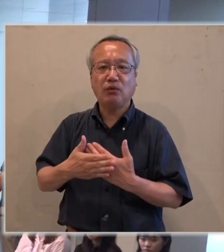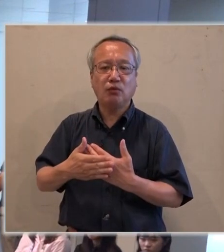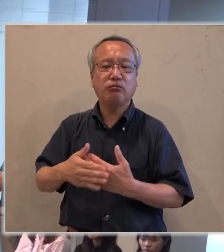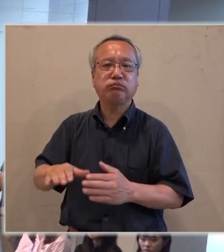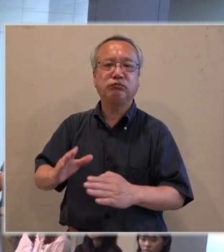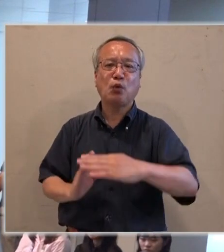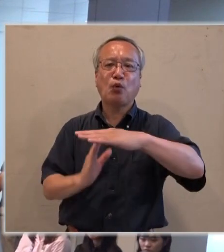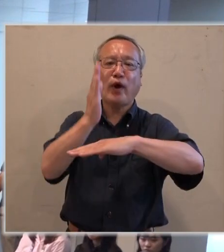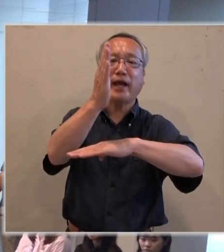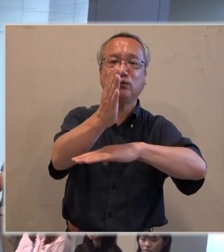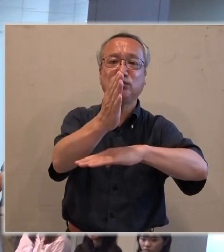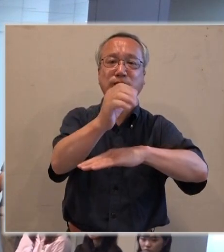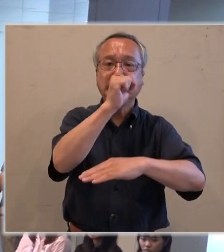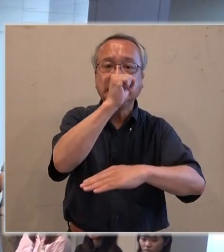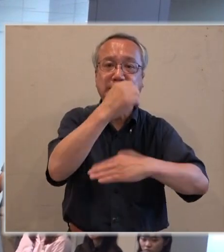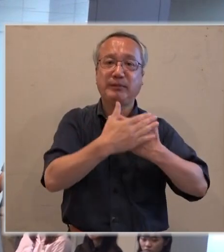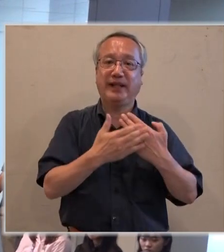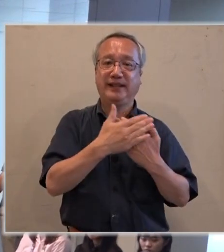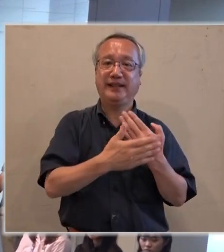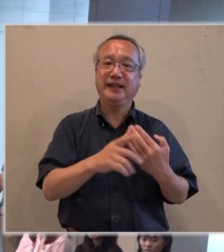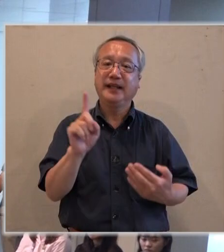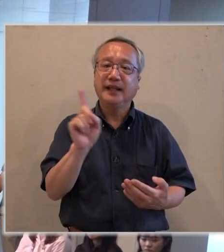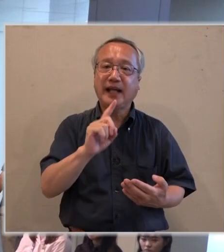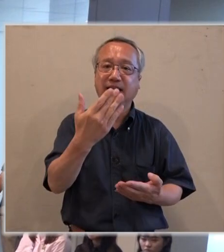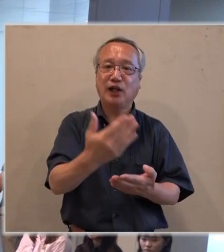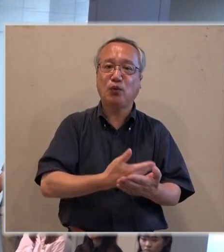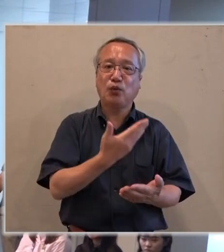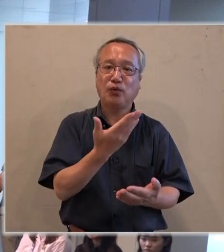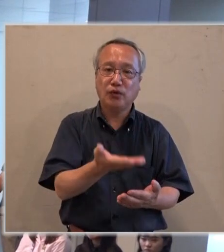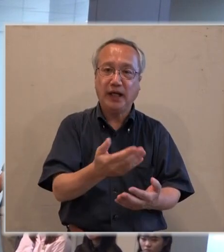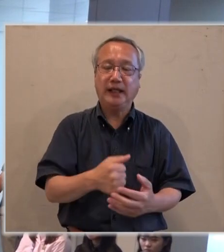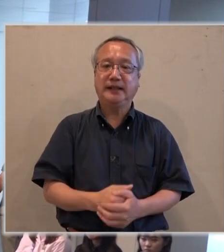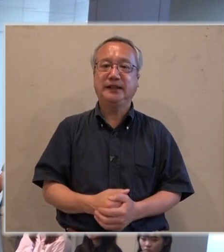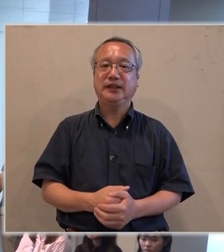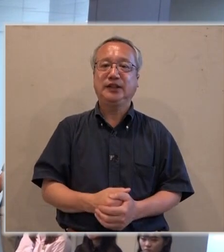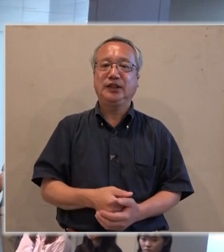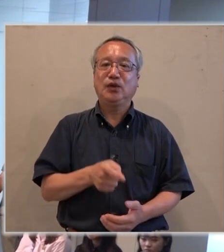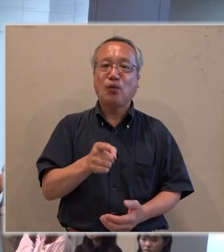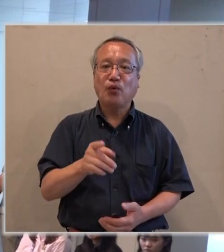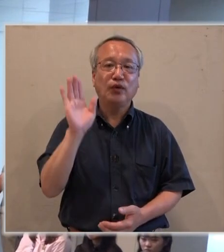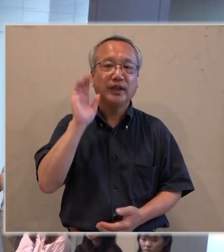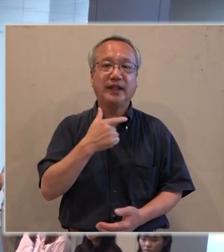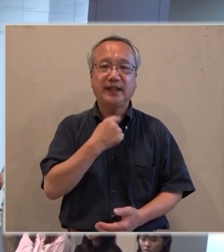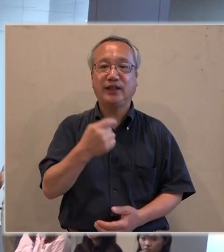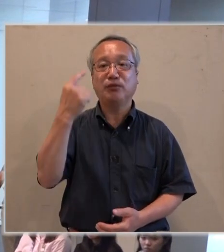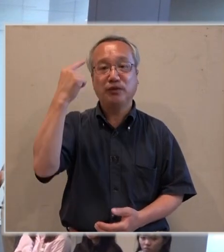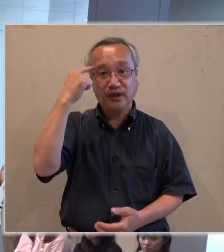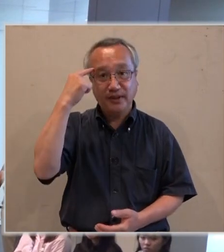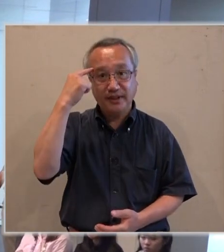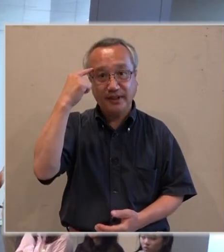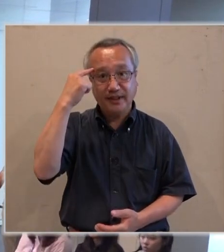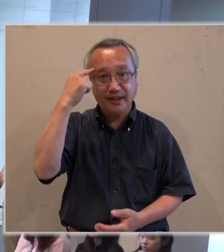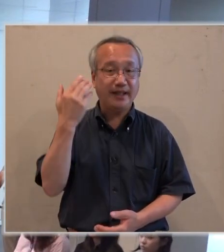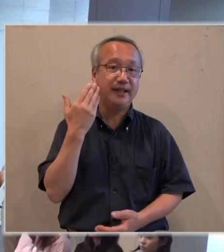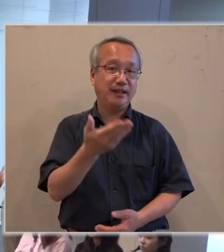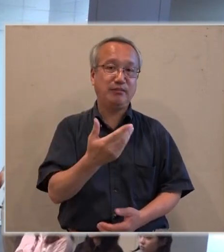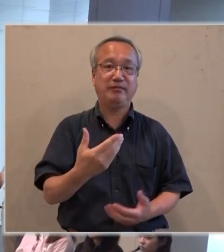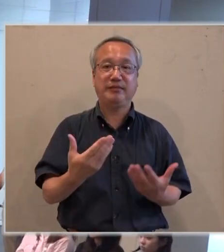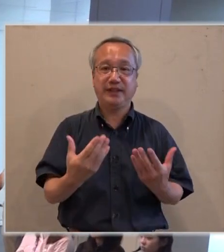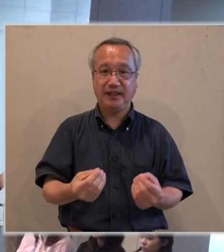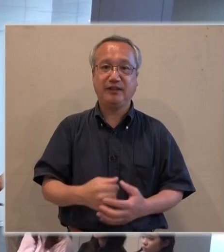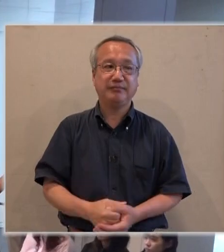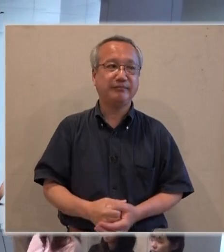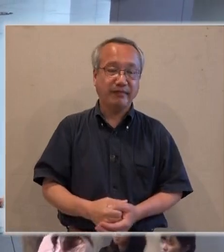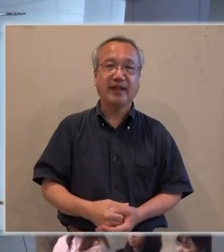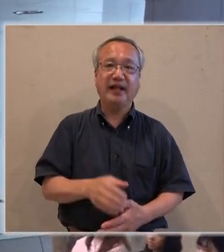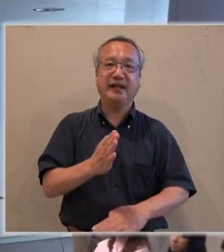が何が残るのか、そういったものをちょっとお聞きしたいなと思ってちょっと発言させていただきました。いかがでしょうか。 大